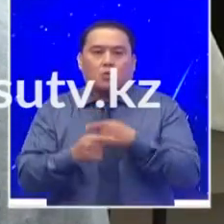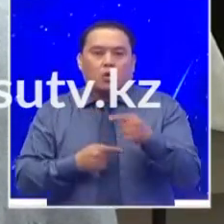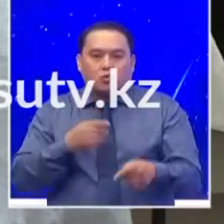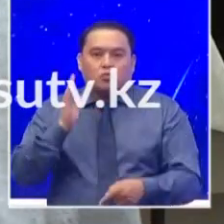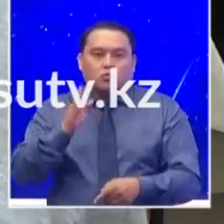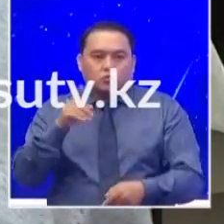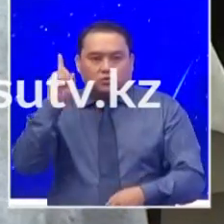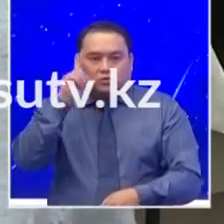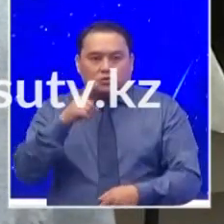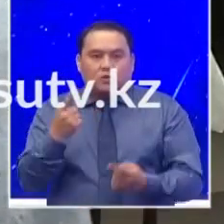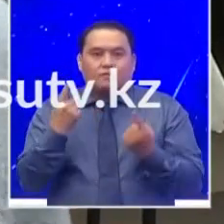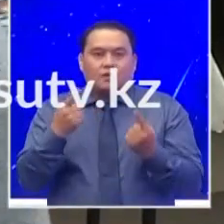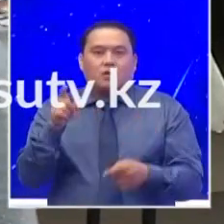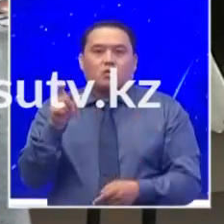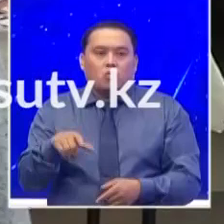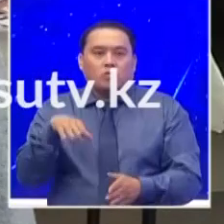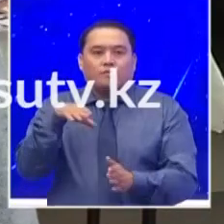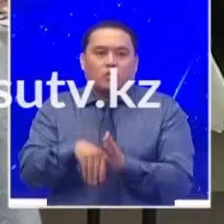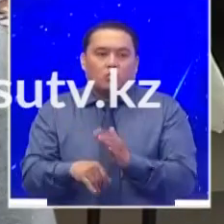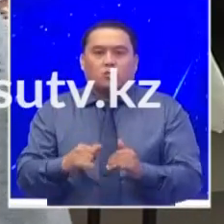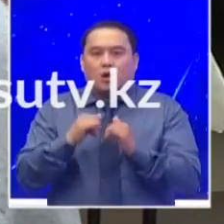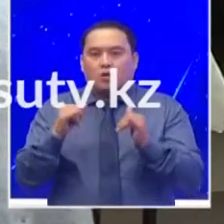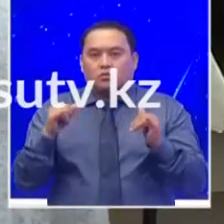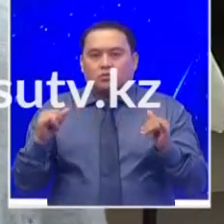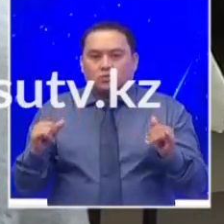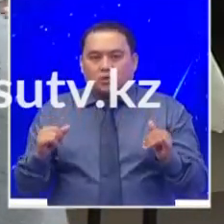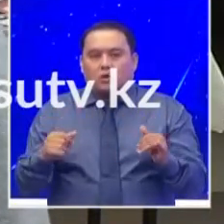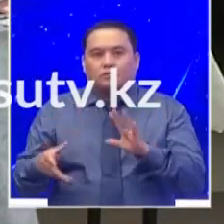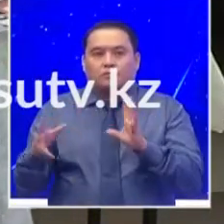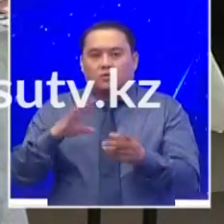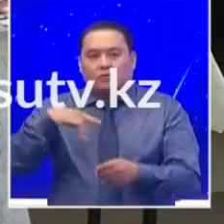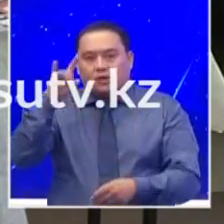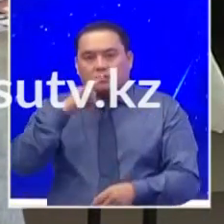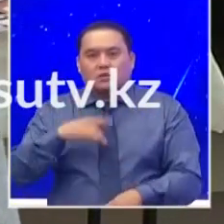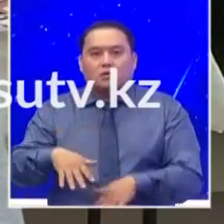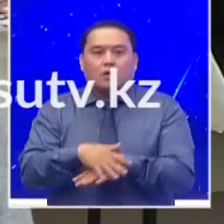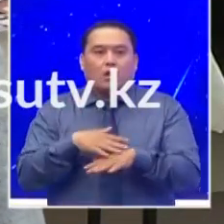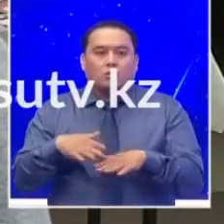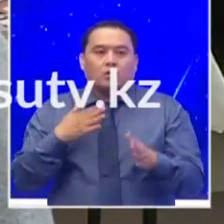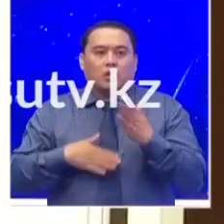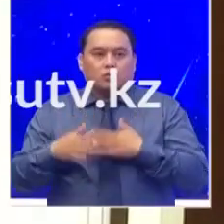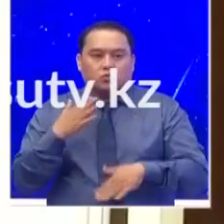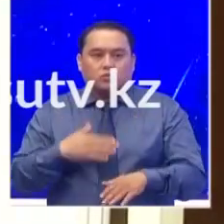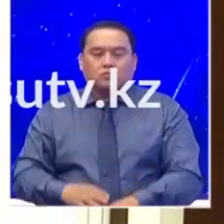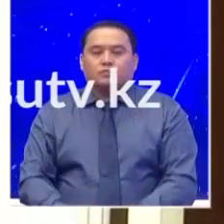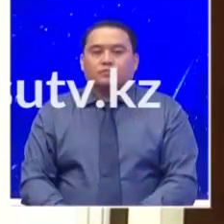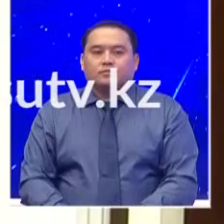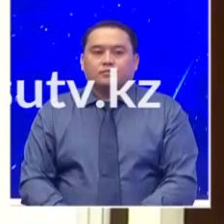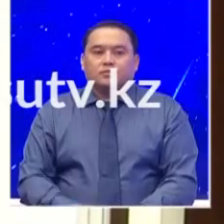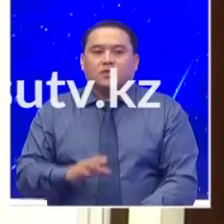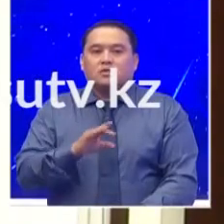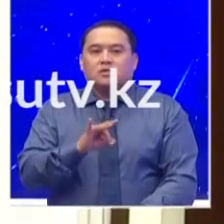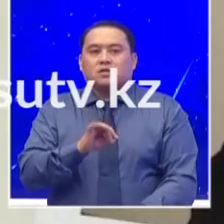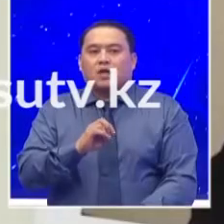будет знать именитых людей, внесших вклад в развитие ЖТСУ и в целом казахского народа, это только радует. О Барлыбеке